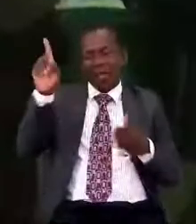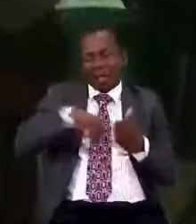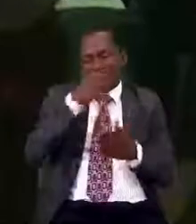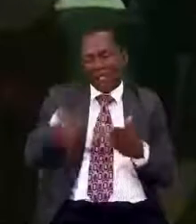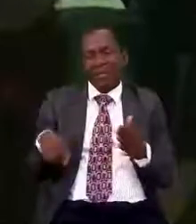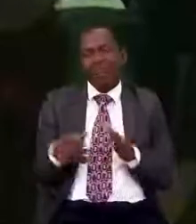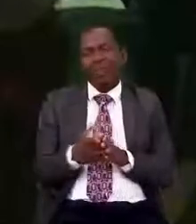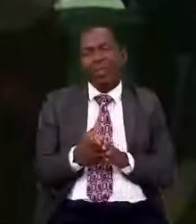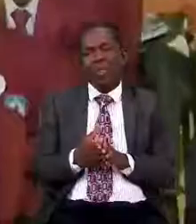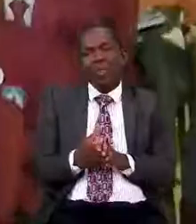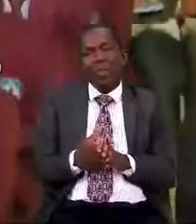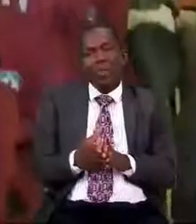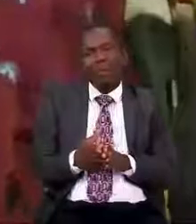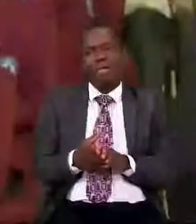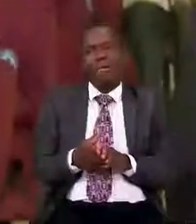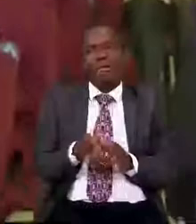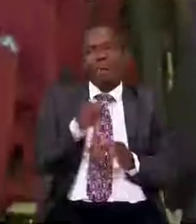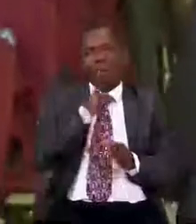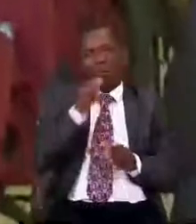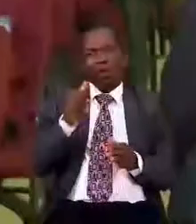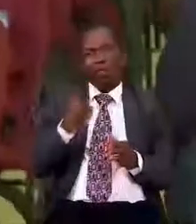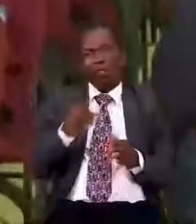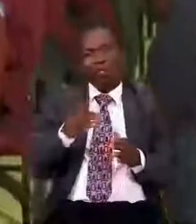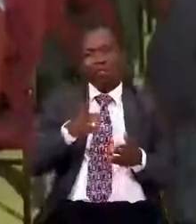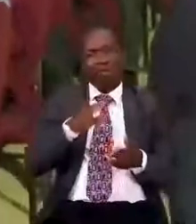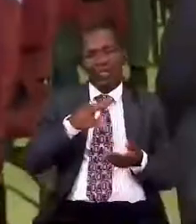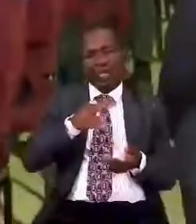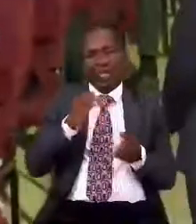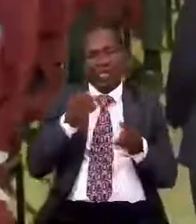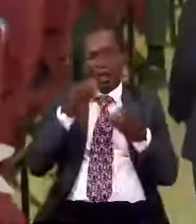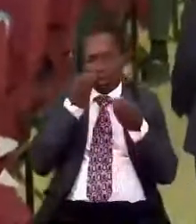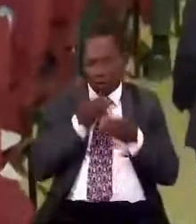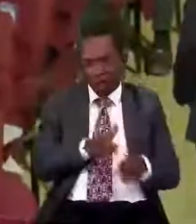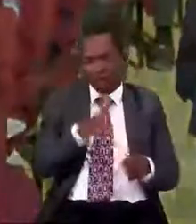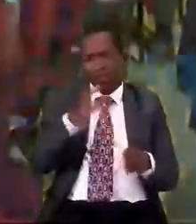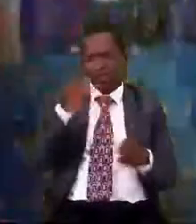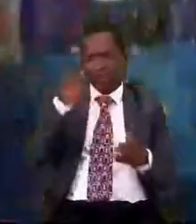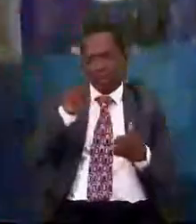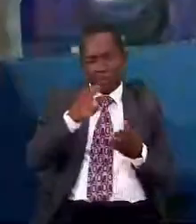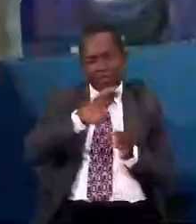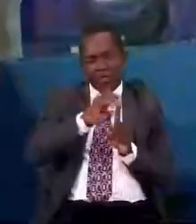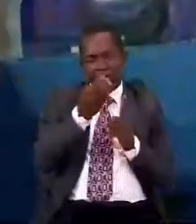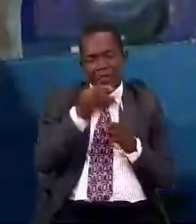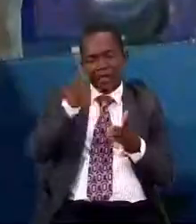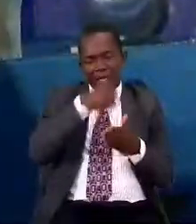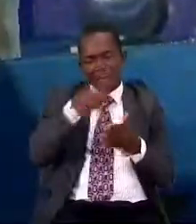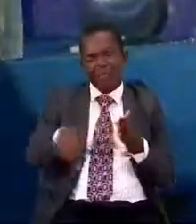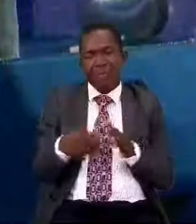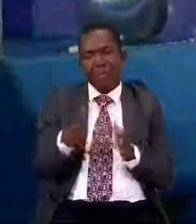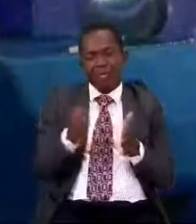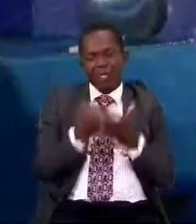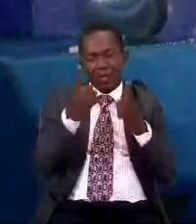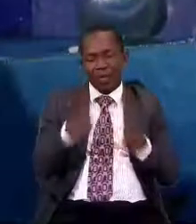c'est supprimé. Cela va se produire ce soir. Il y avait un